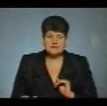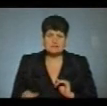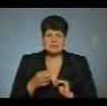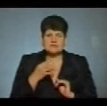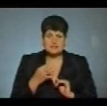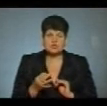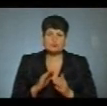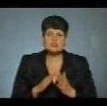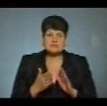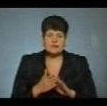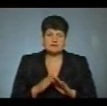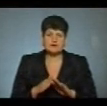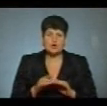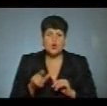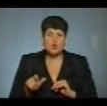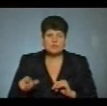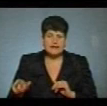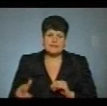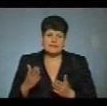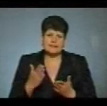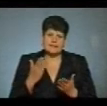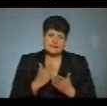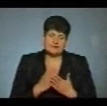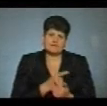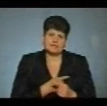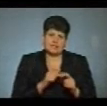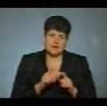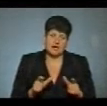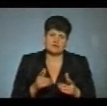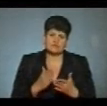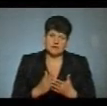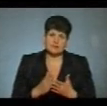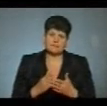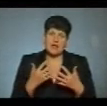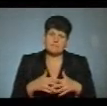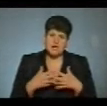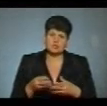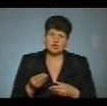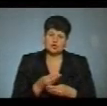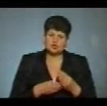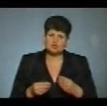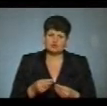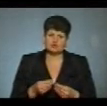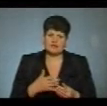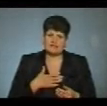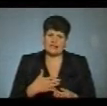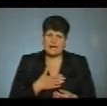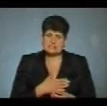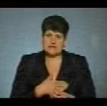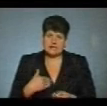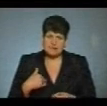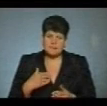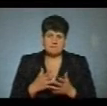які зараз перебувають на стаціонарі? Тобто, чи вони підключені до апарату штучної вентиляції легень, чи не є обов'язковим, власне, такі заходи?